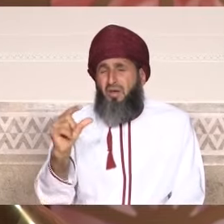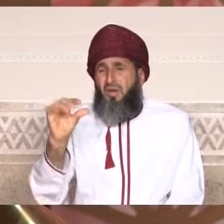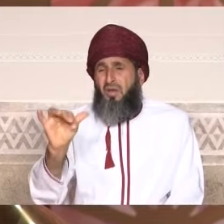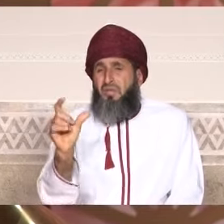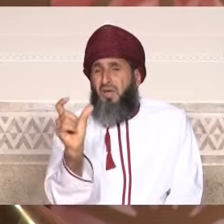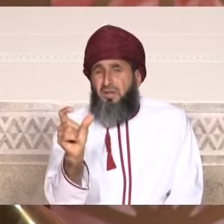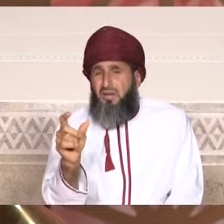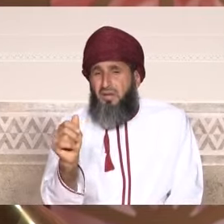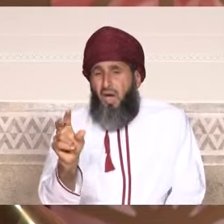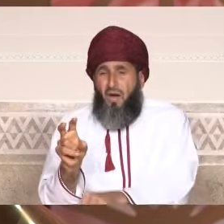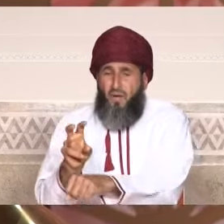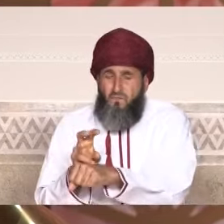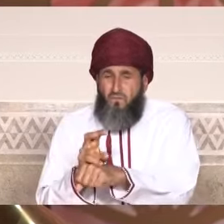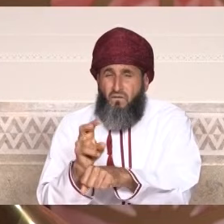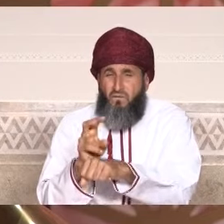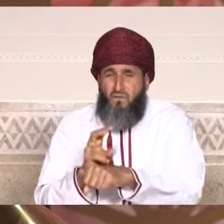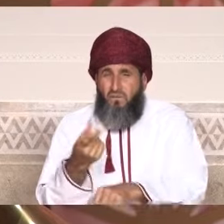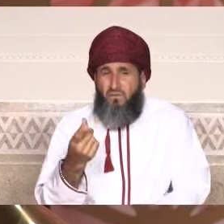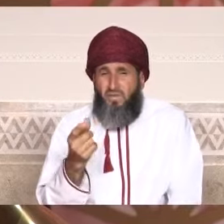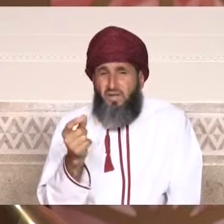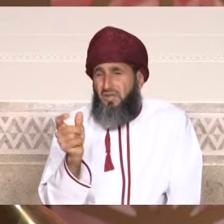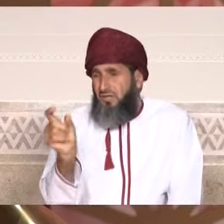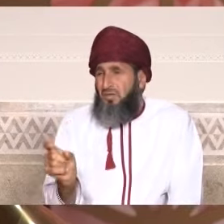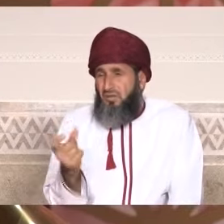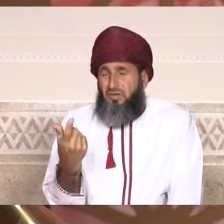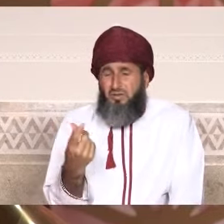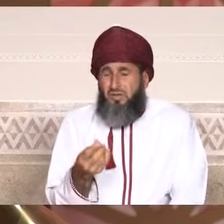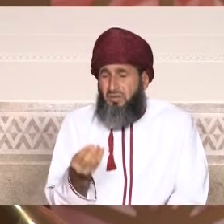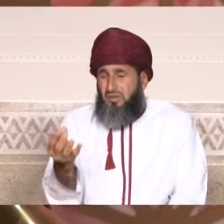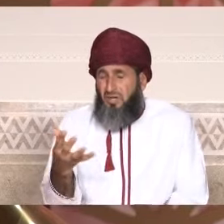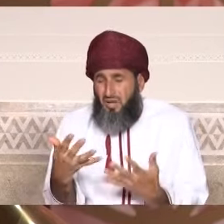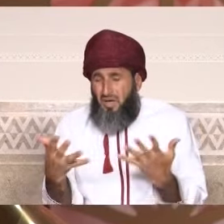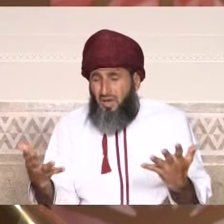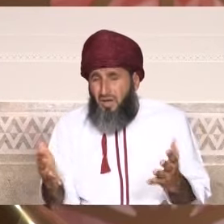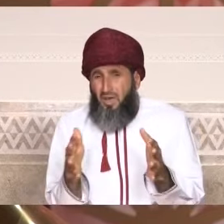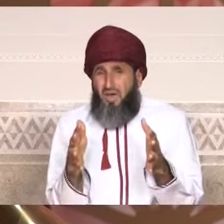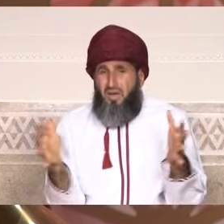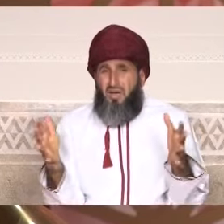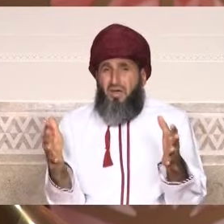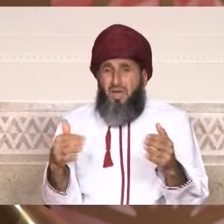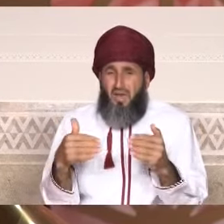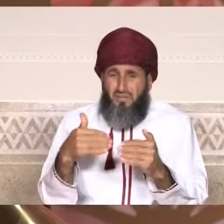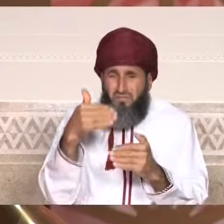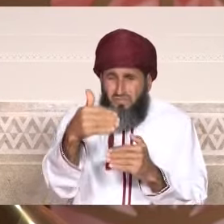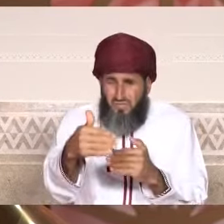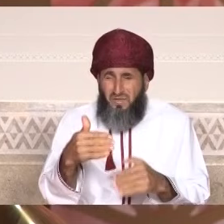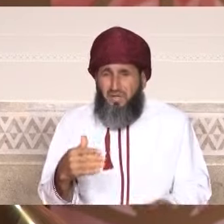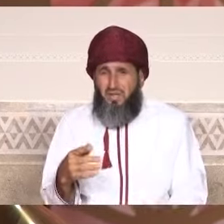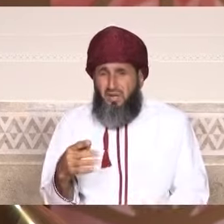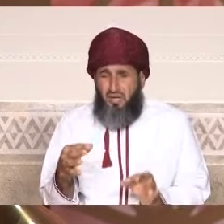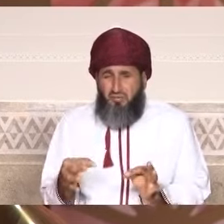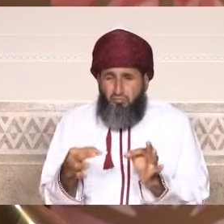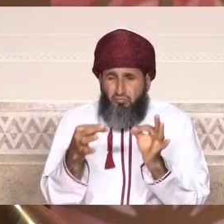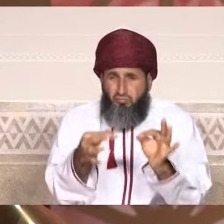الذي عليه لهذا المزكي فيه قدر من التيسير والسعة والأجل والإنساء، فيؤجل